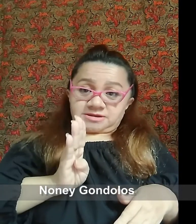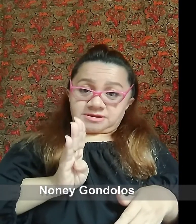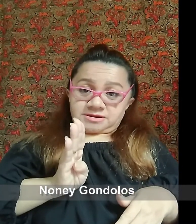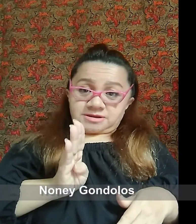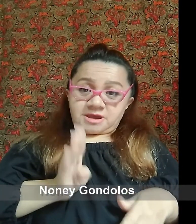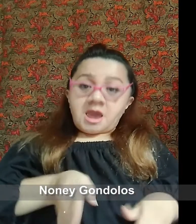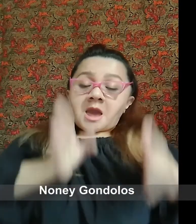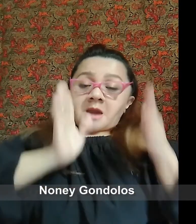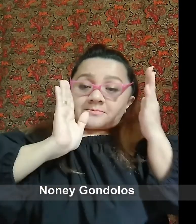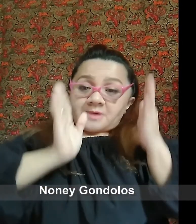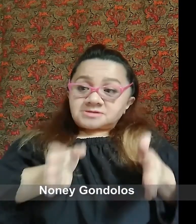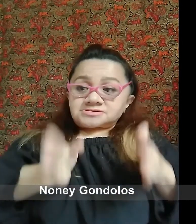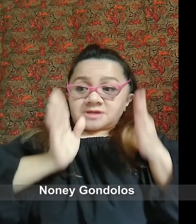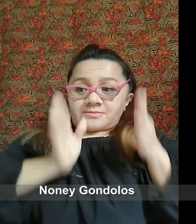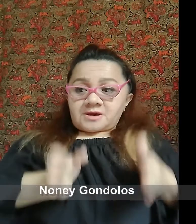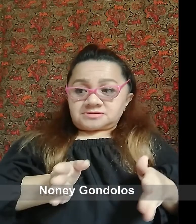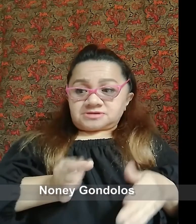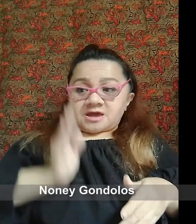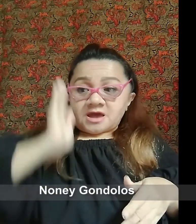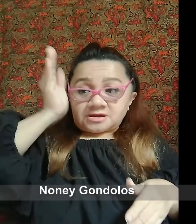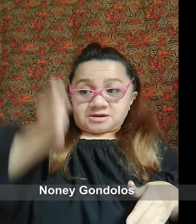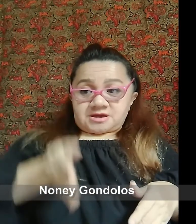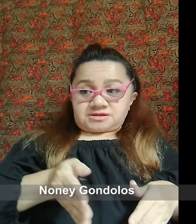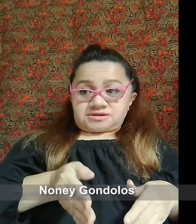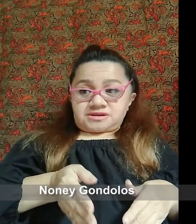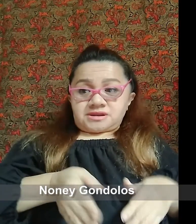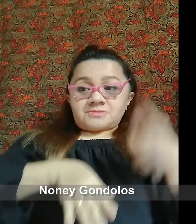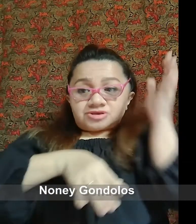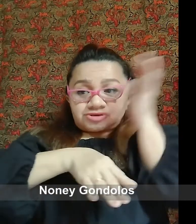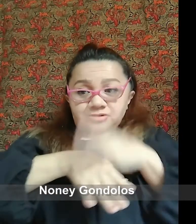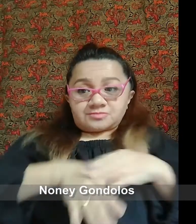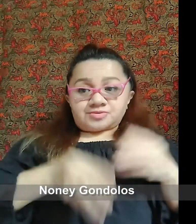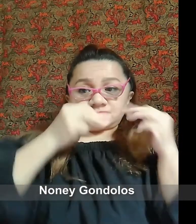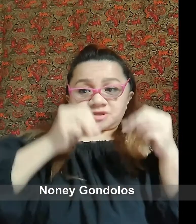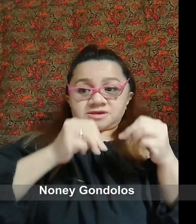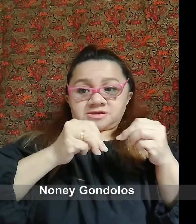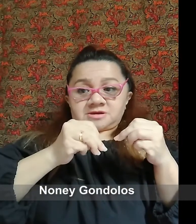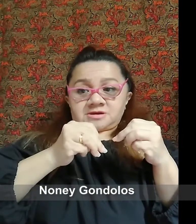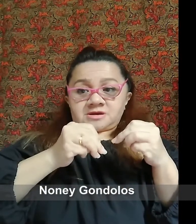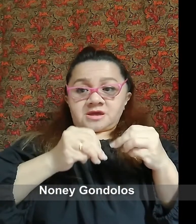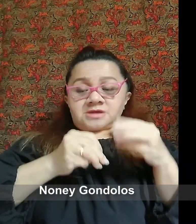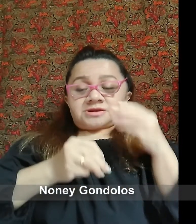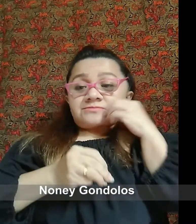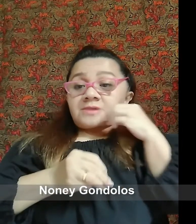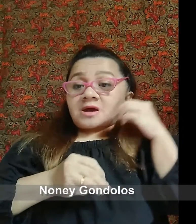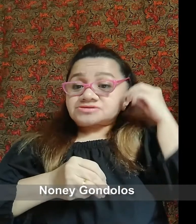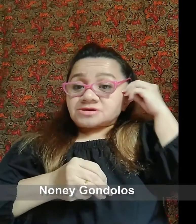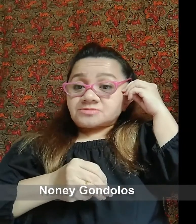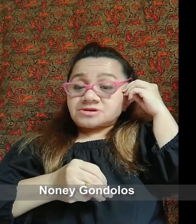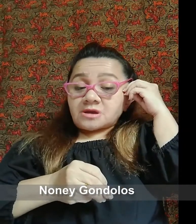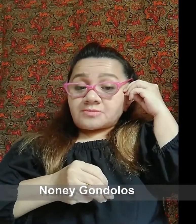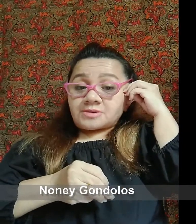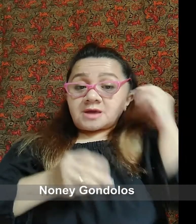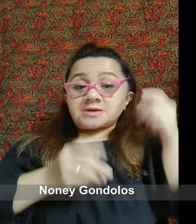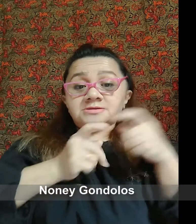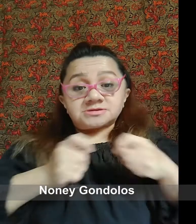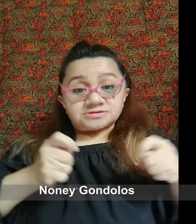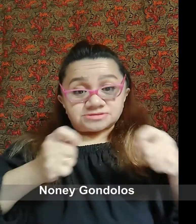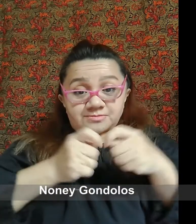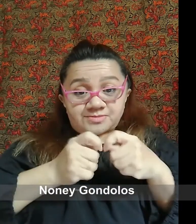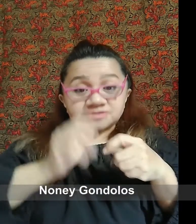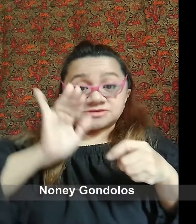kepadamu kelegaan daripada kesusahan, keresahan, dan kerja berat yang dipaksakan ke